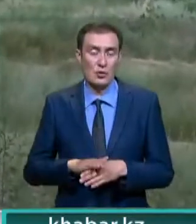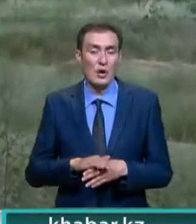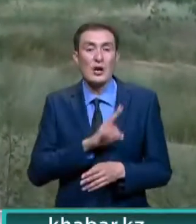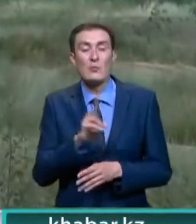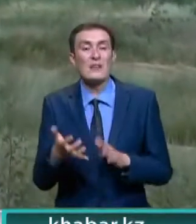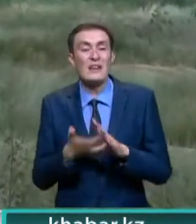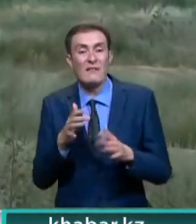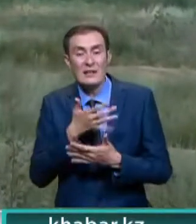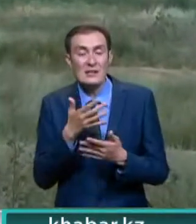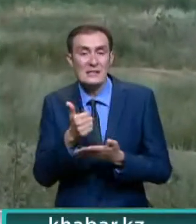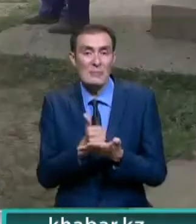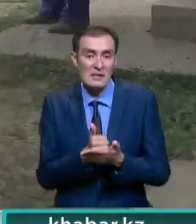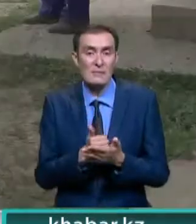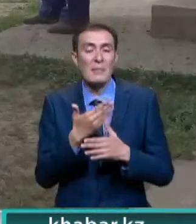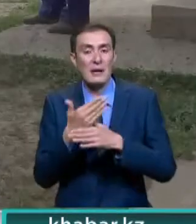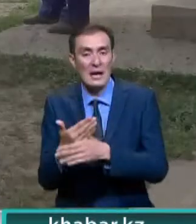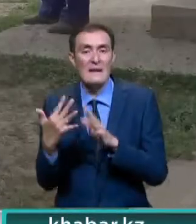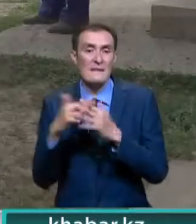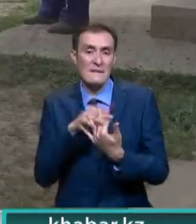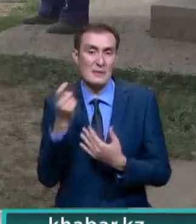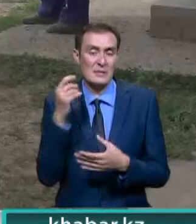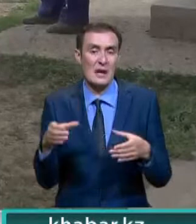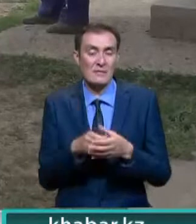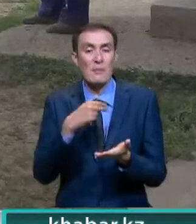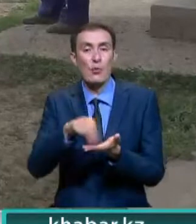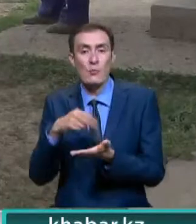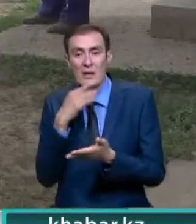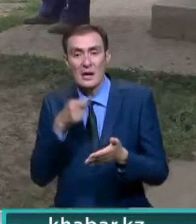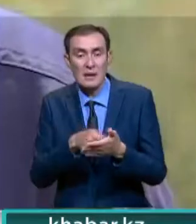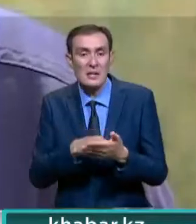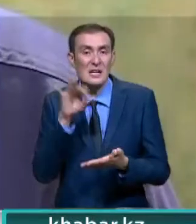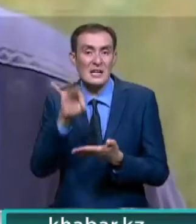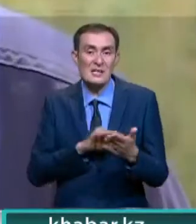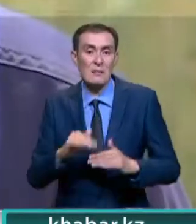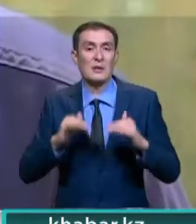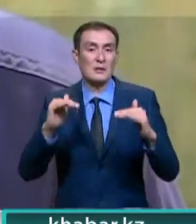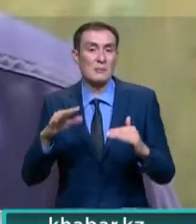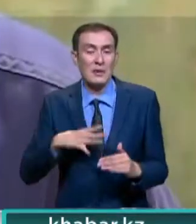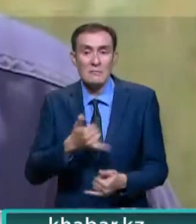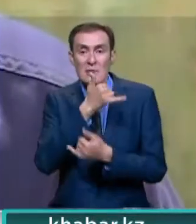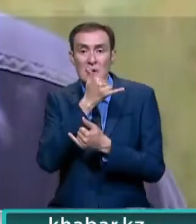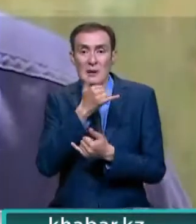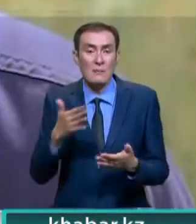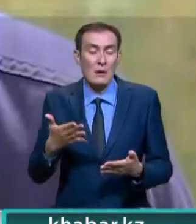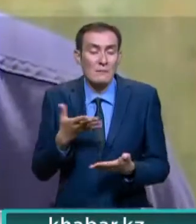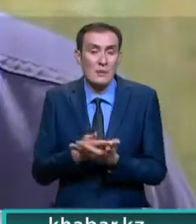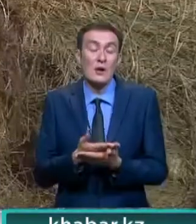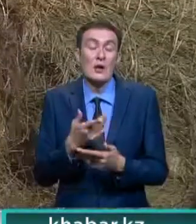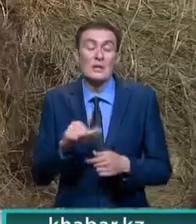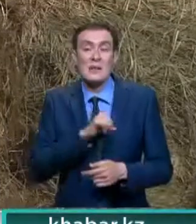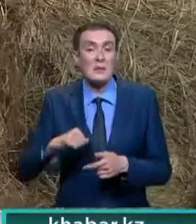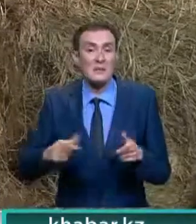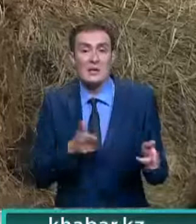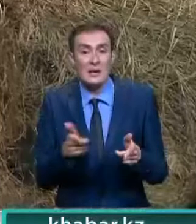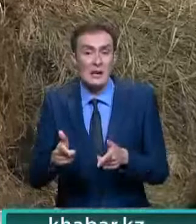хватило запасов, им помогали местные фермерские хозяйства. Приобрести корма из-за их резкого подорожания оказалось не по карманам. Заготавливать самостоятельно